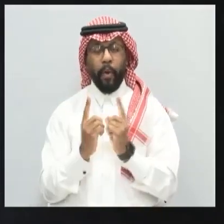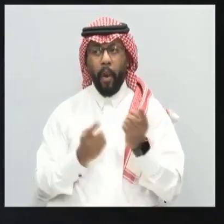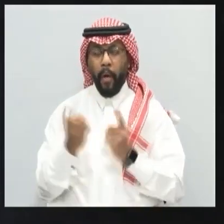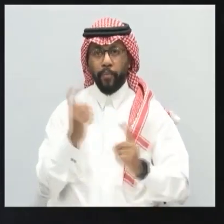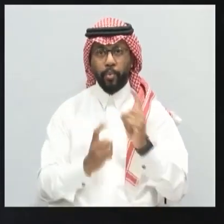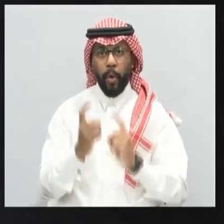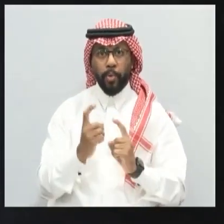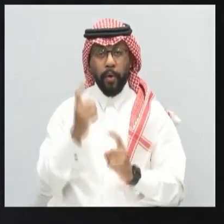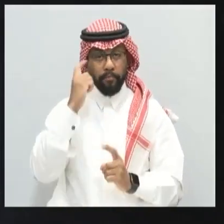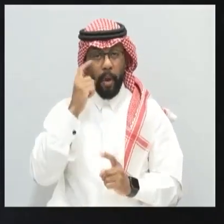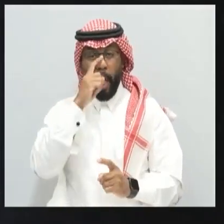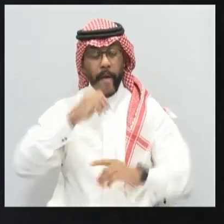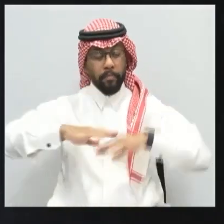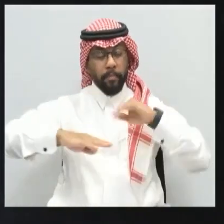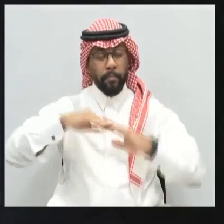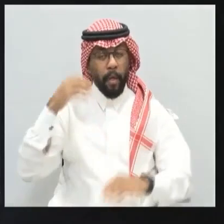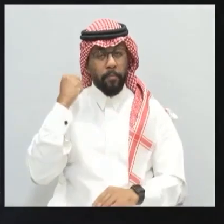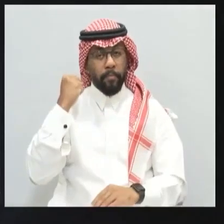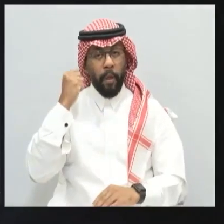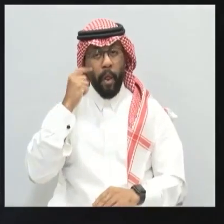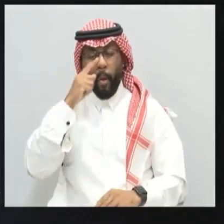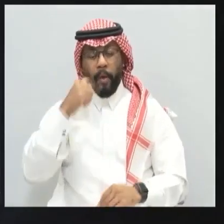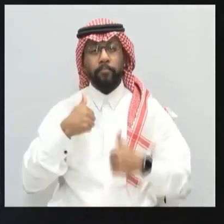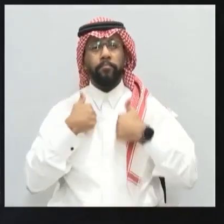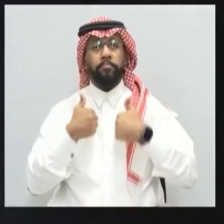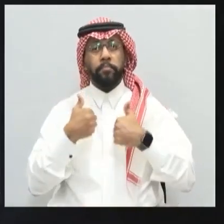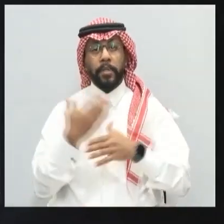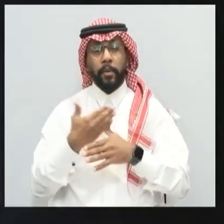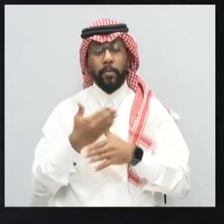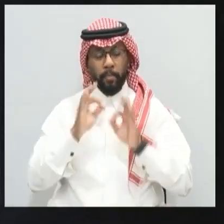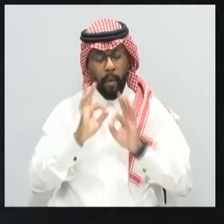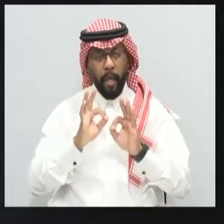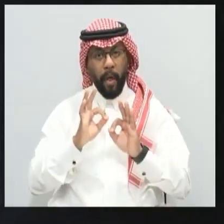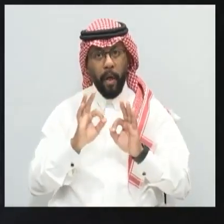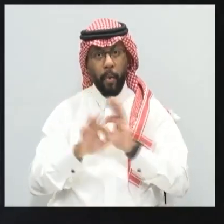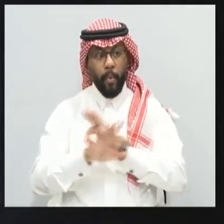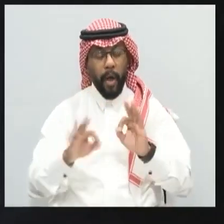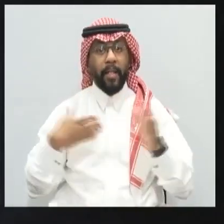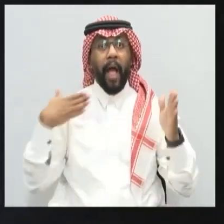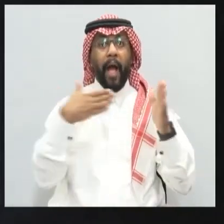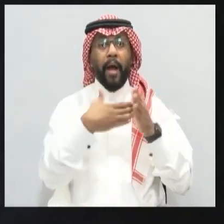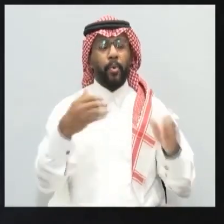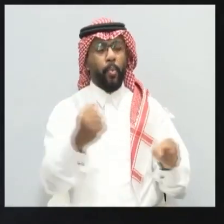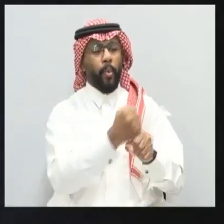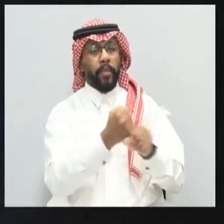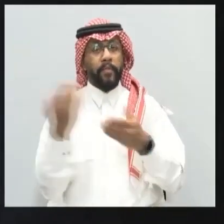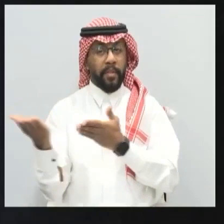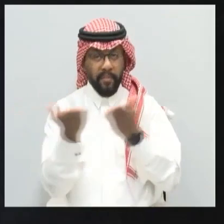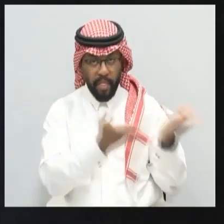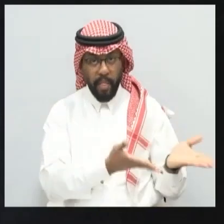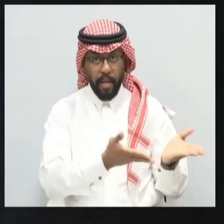امتلاك تلك المهاره المرتبطه بالمقابله الشخصيه حتى تتمكن من الحصول على الوظيفه باذن الله عز وجل